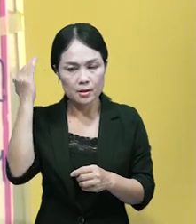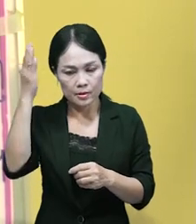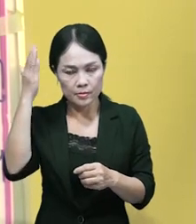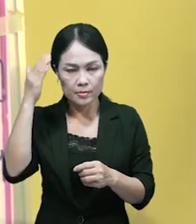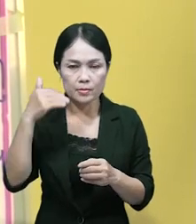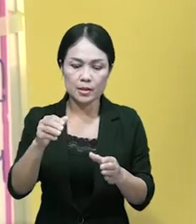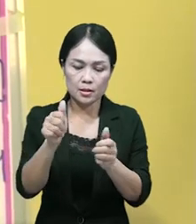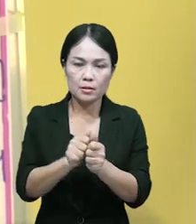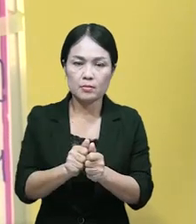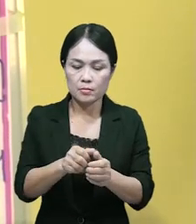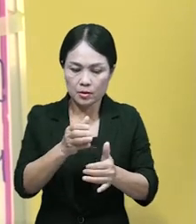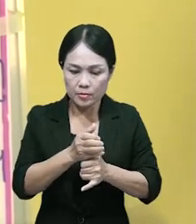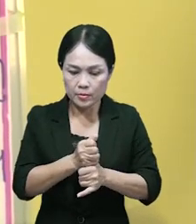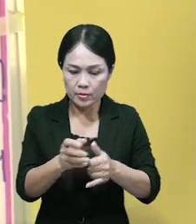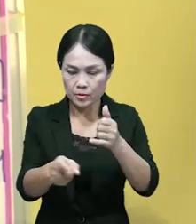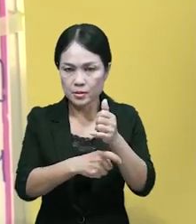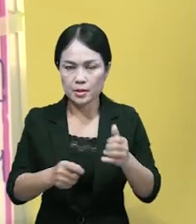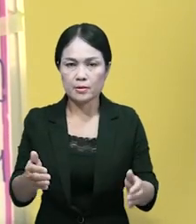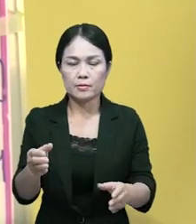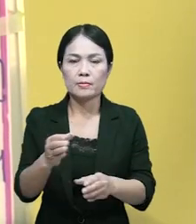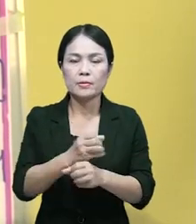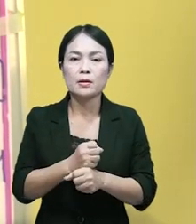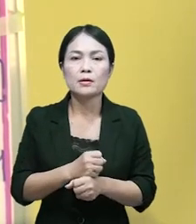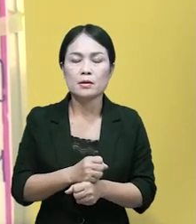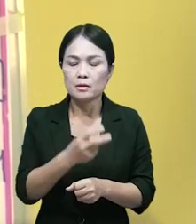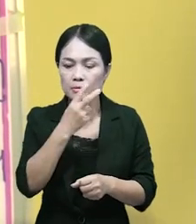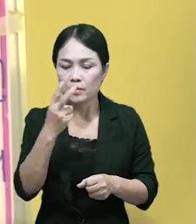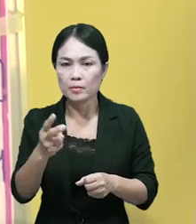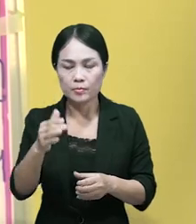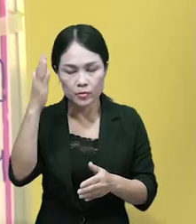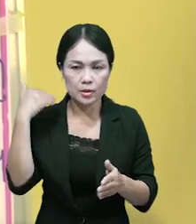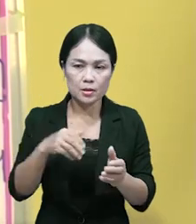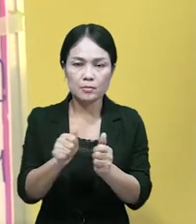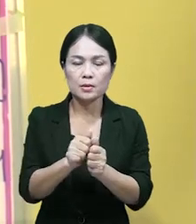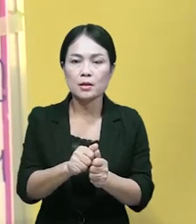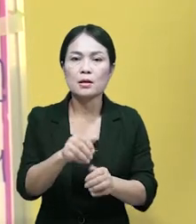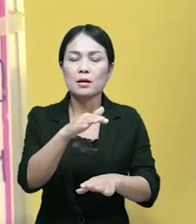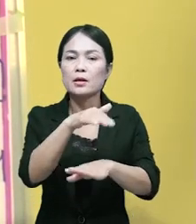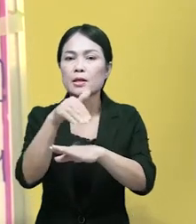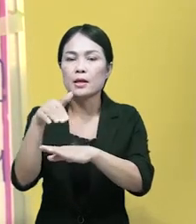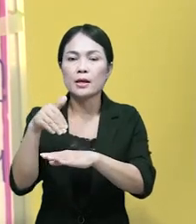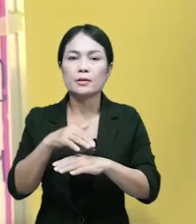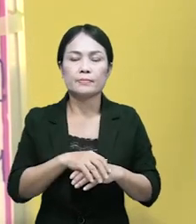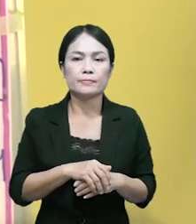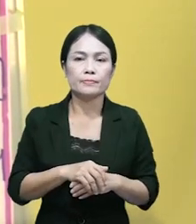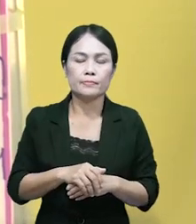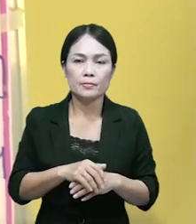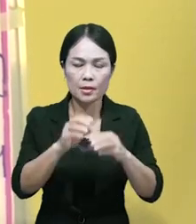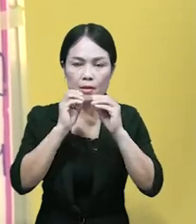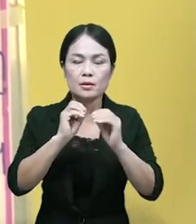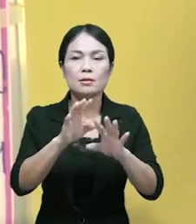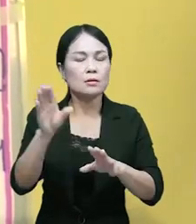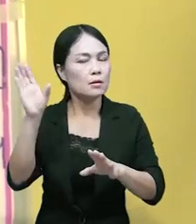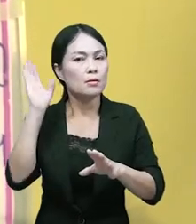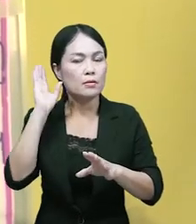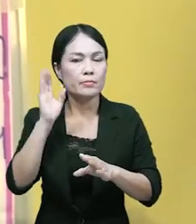ភ្ជួរស្រែវិញរកប្រពន្ធមិនឃើញក៏ស្រែកហៅស្រាប់តែ